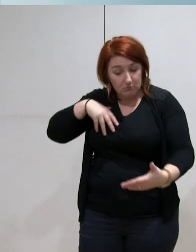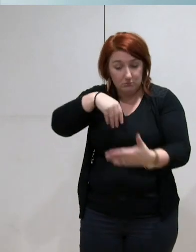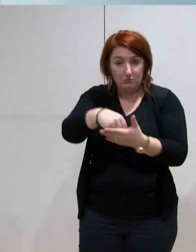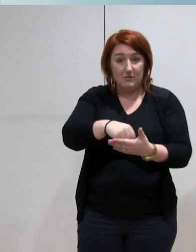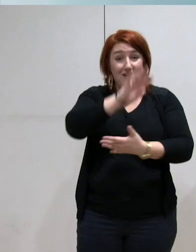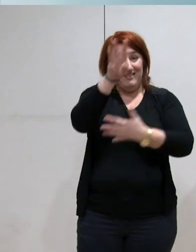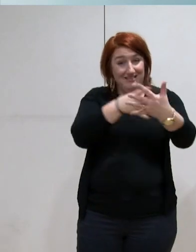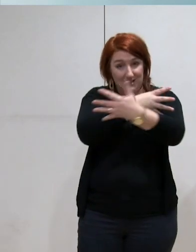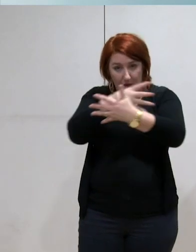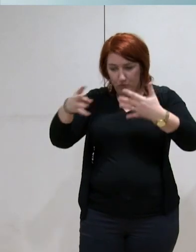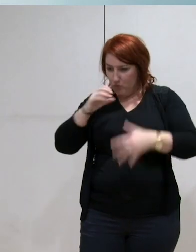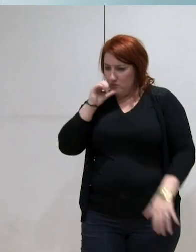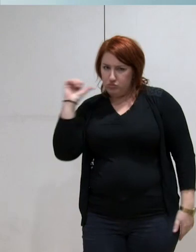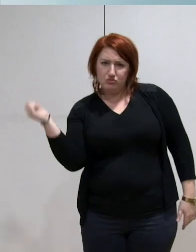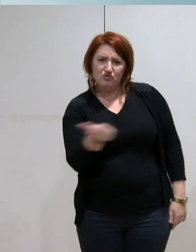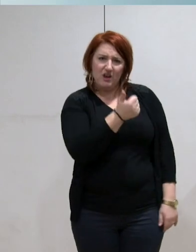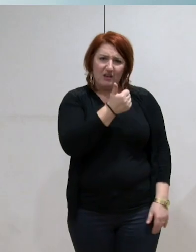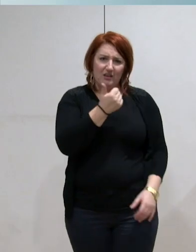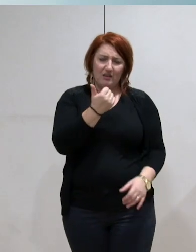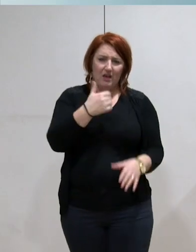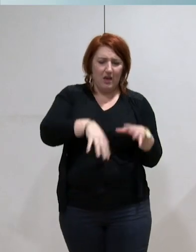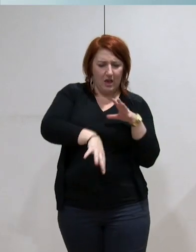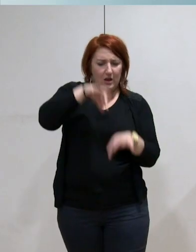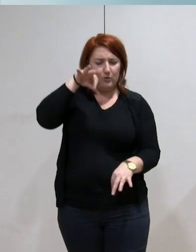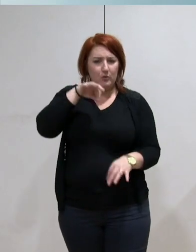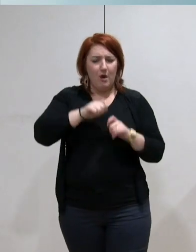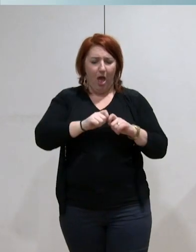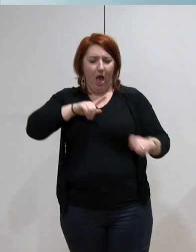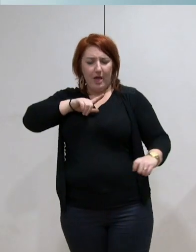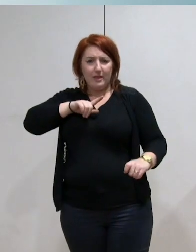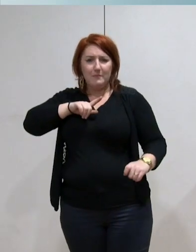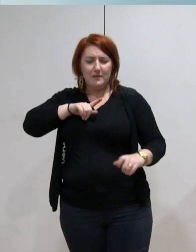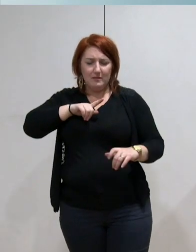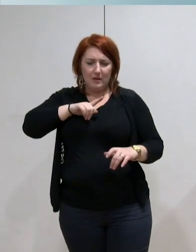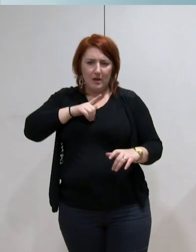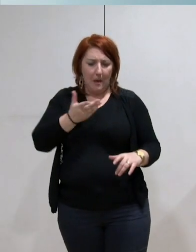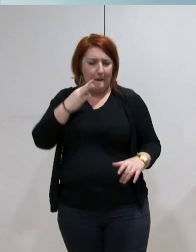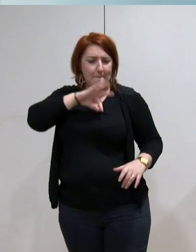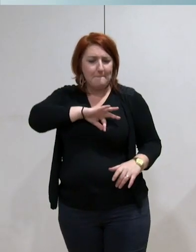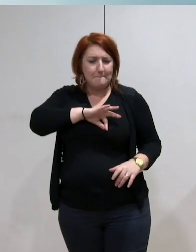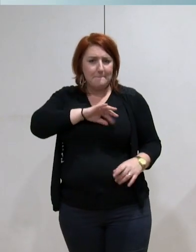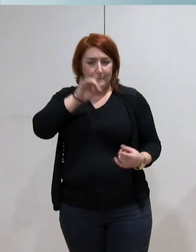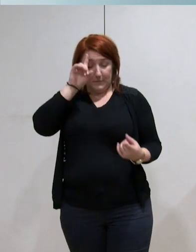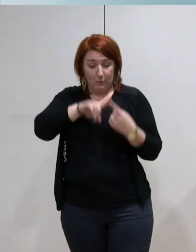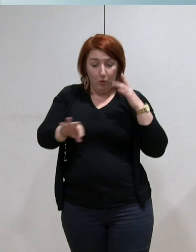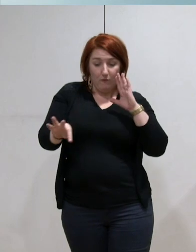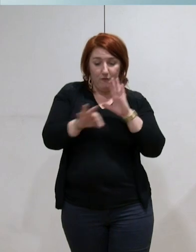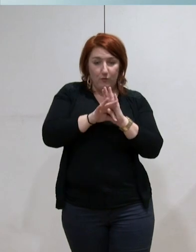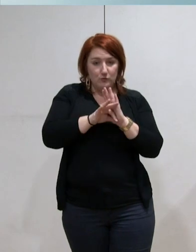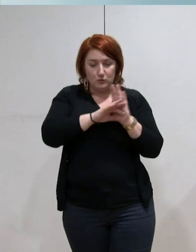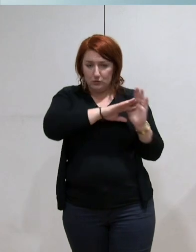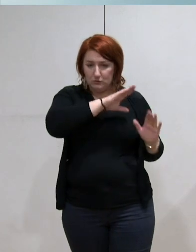chacun des élus les indemnités perçues au titre de la totalité de leur fonction et